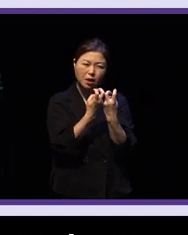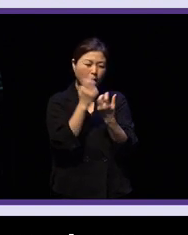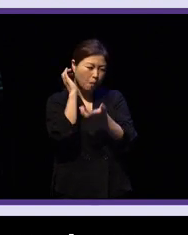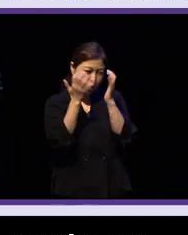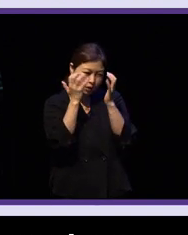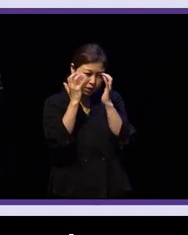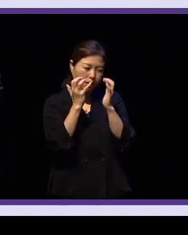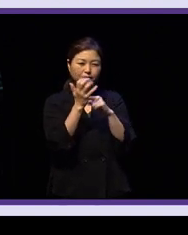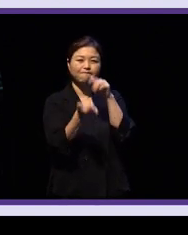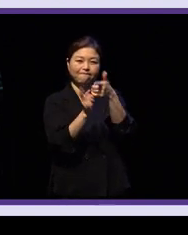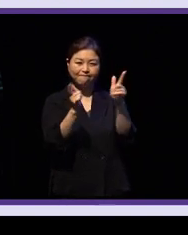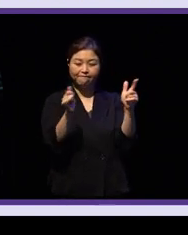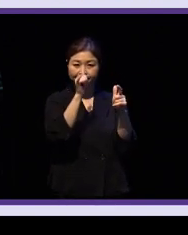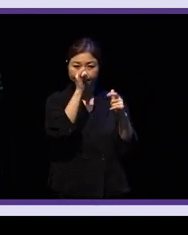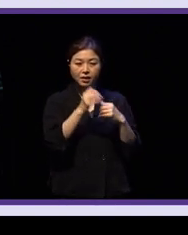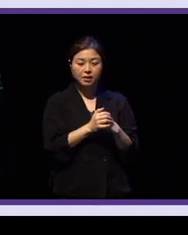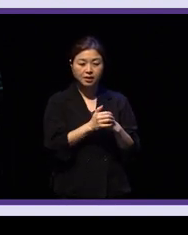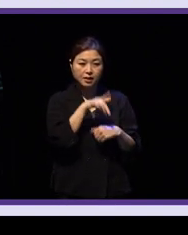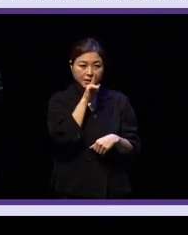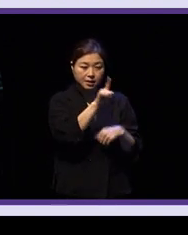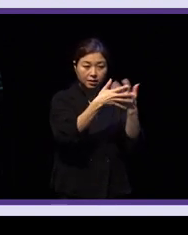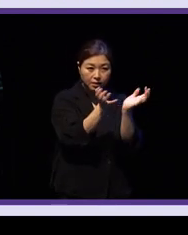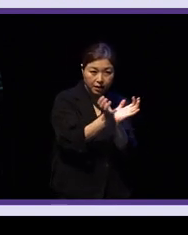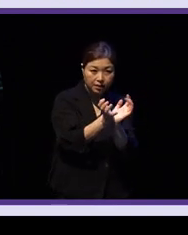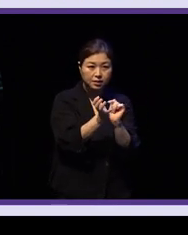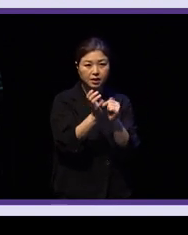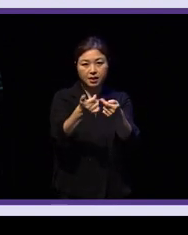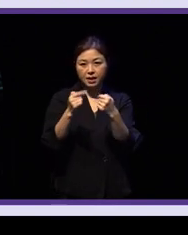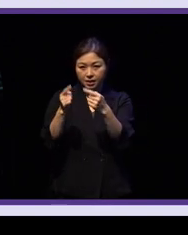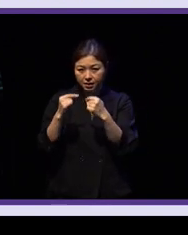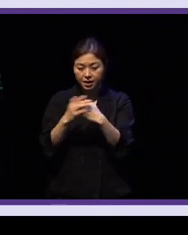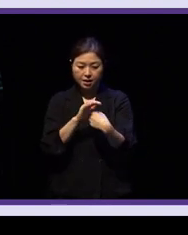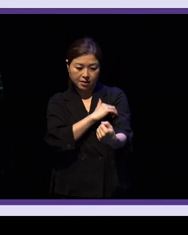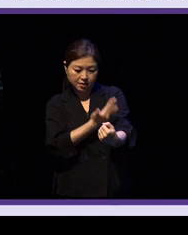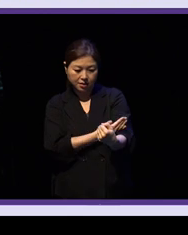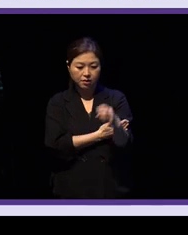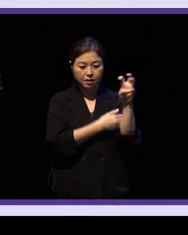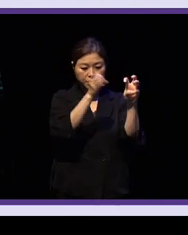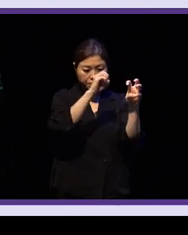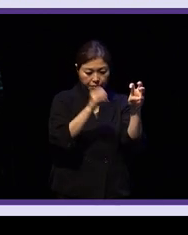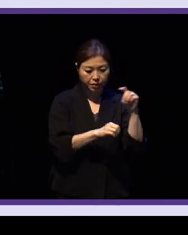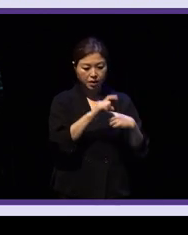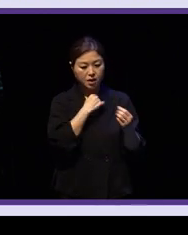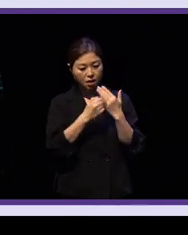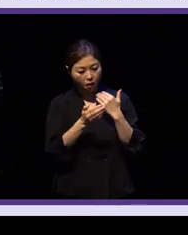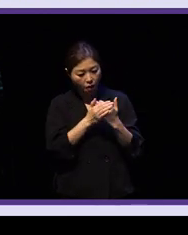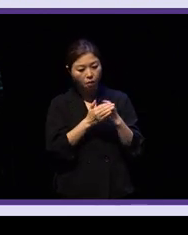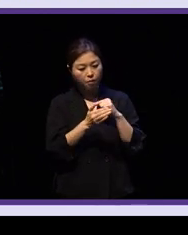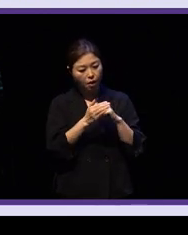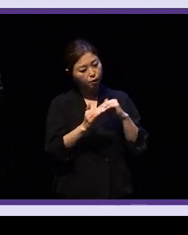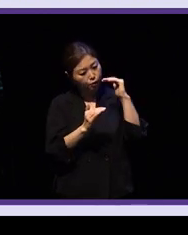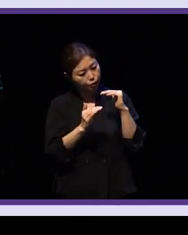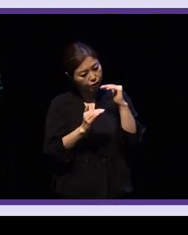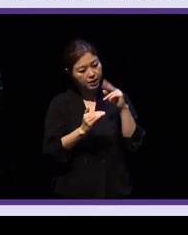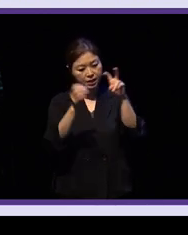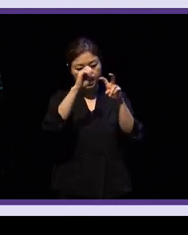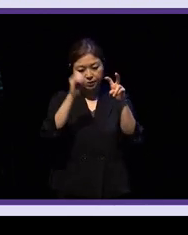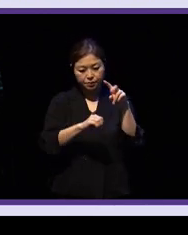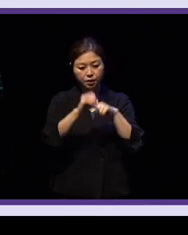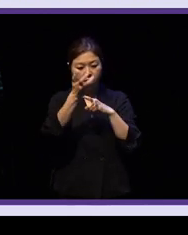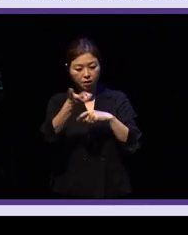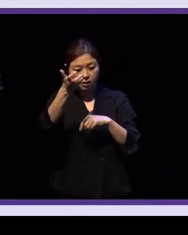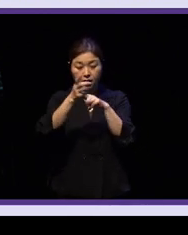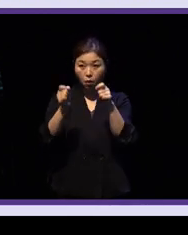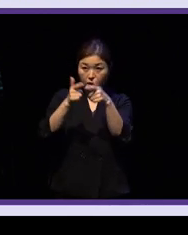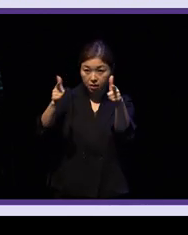신청 단체 및 참여단체 역량 30% 경험의 질적 수준 그리고 예비예술인이 선영장 및 확산과